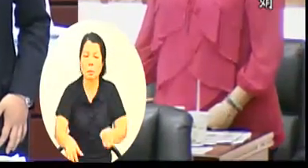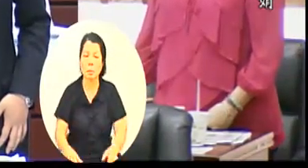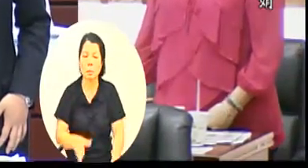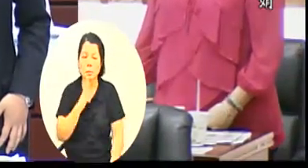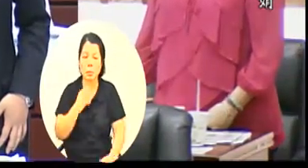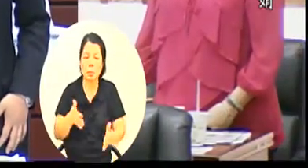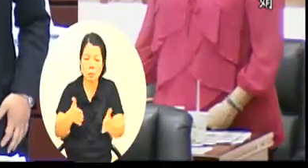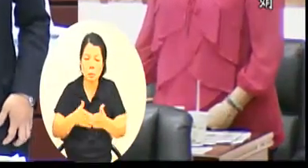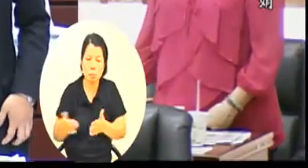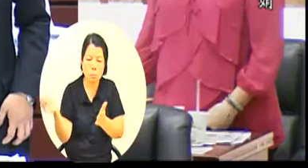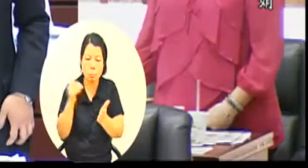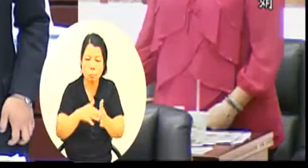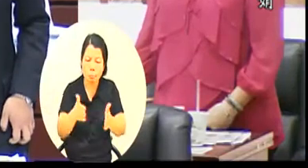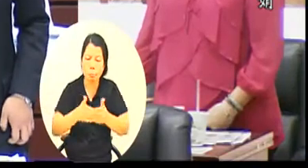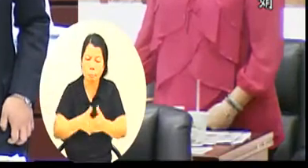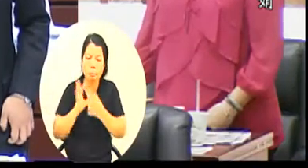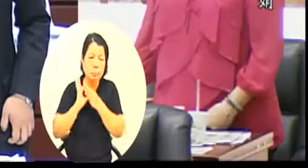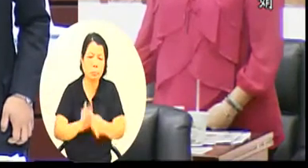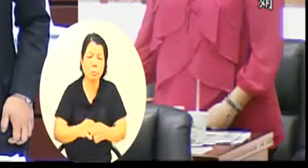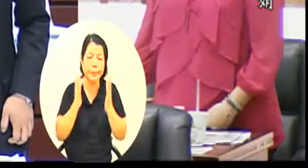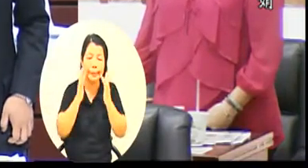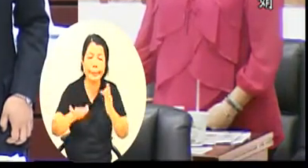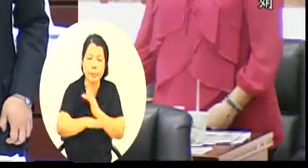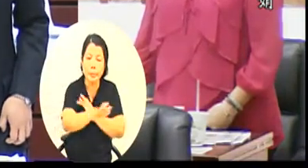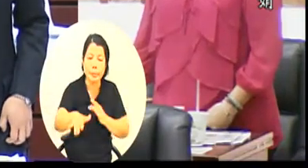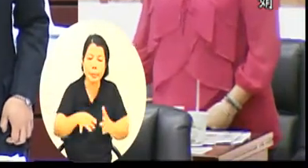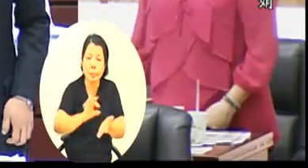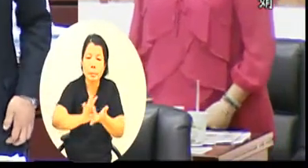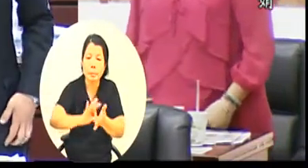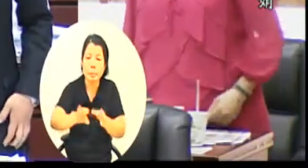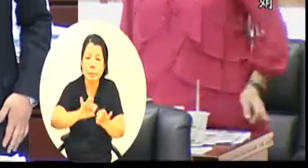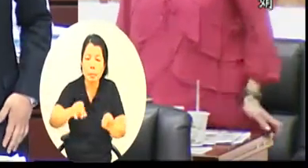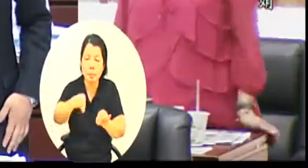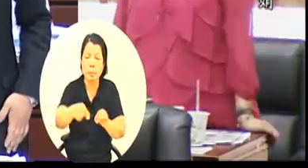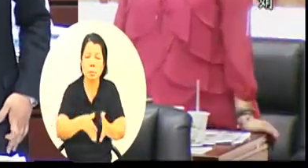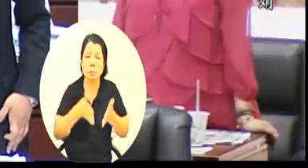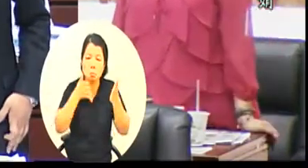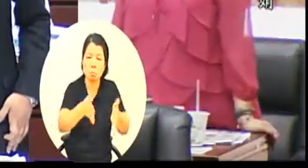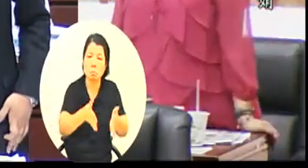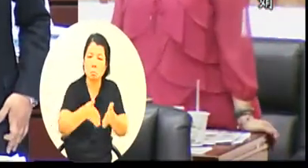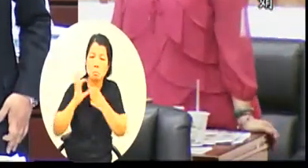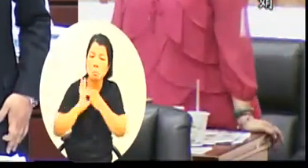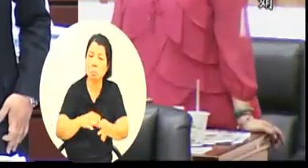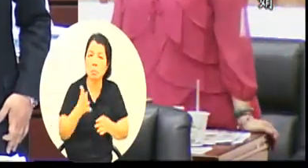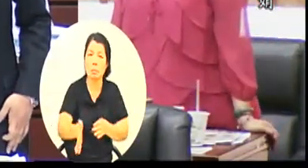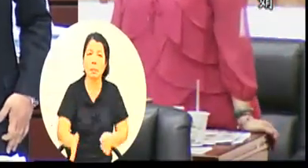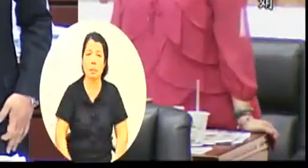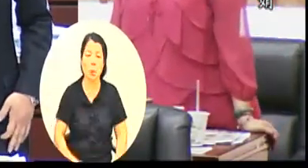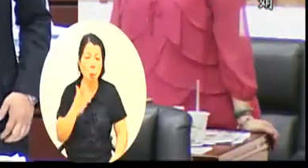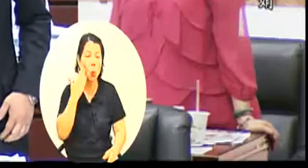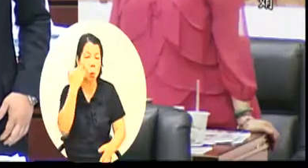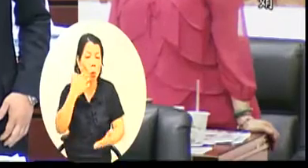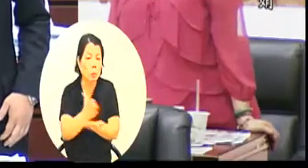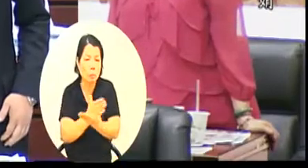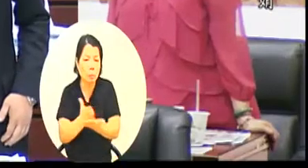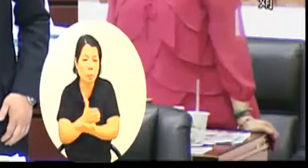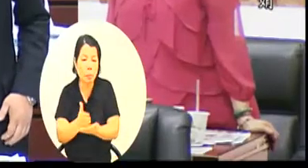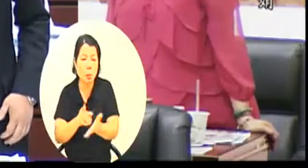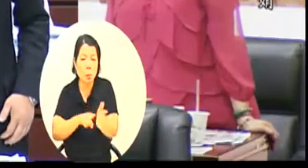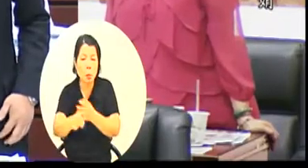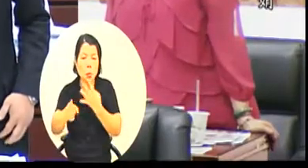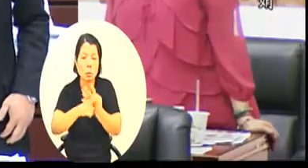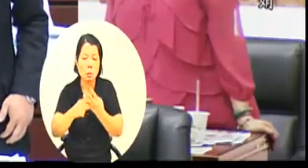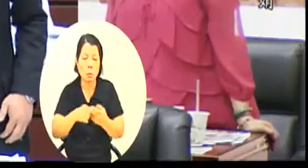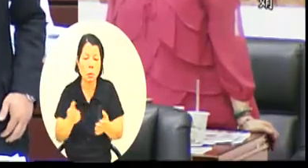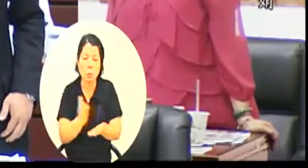地。那假设他对于市场用地经过那个相关他们专业的评估，认为说这个地区可能已经有其他替代地点的